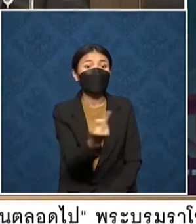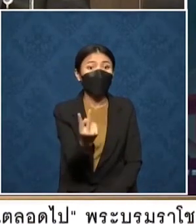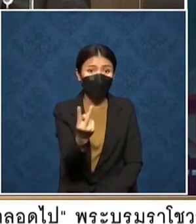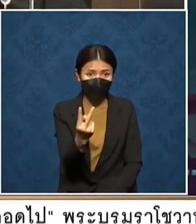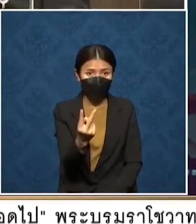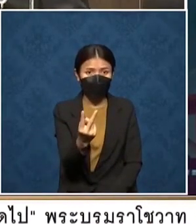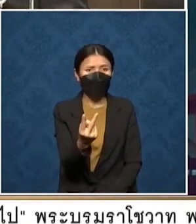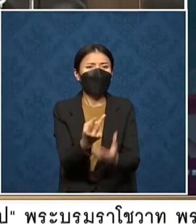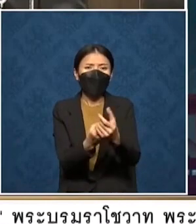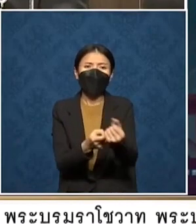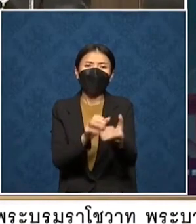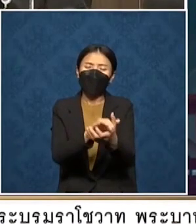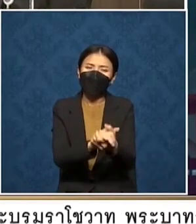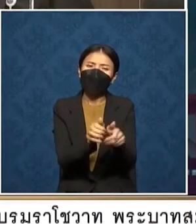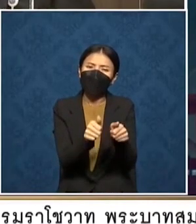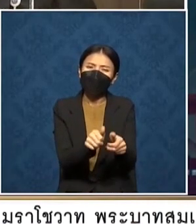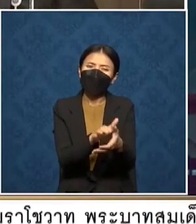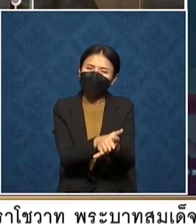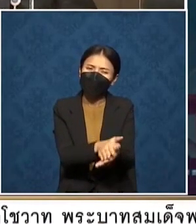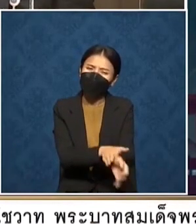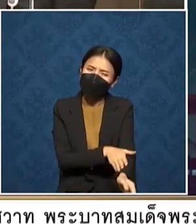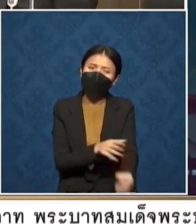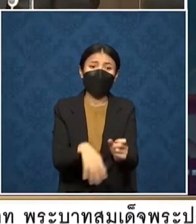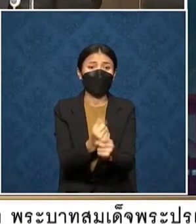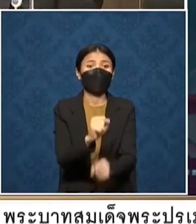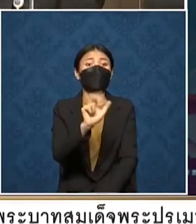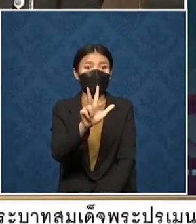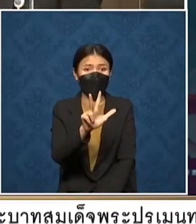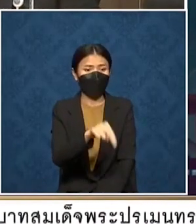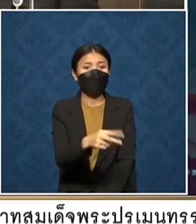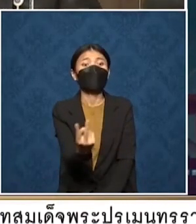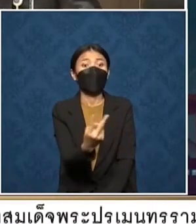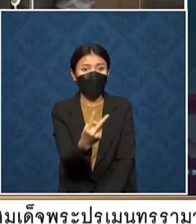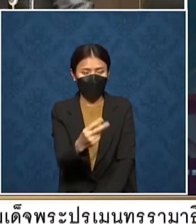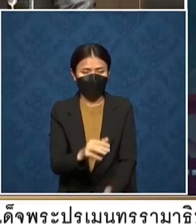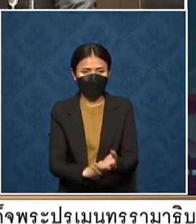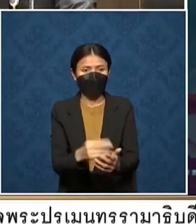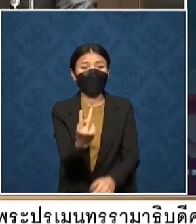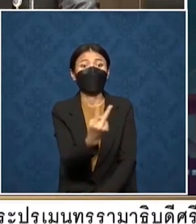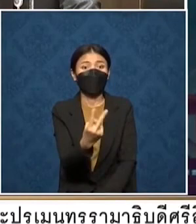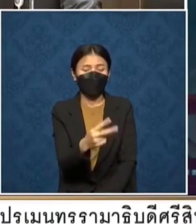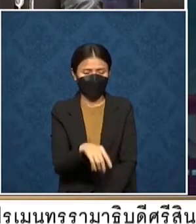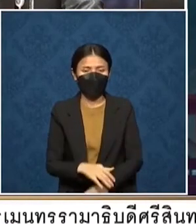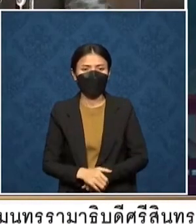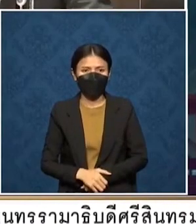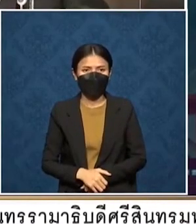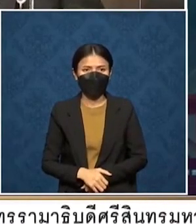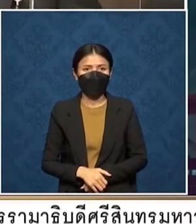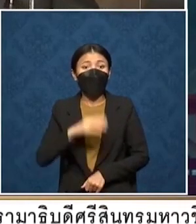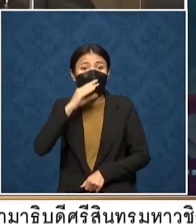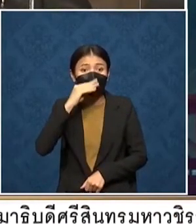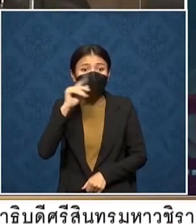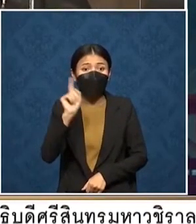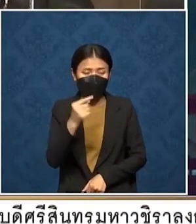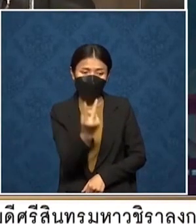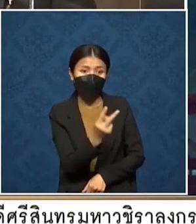้ แล้วก็ประเด็นสุดท้ายมันก็ประเด็นที่สองก็นำสู่ประเด็นสุดท้ายก็คือก็เอกภาพในรัฐบาลผมคิดว่ามีปัญหา